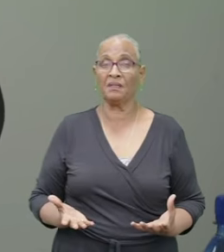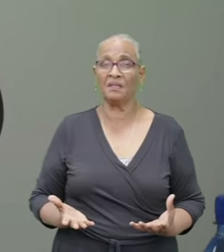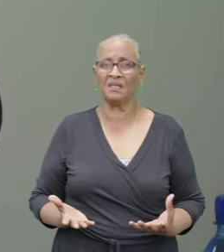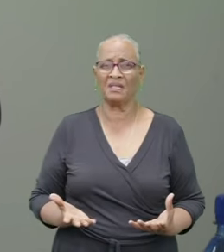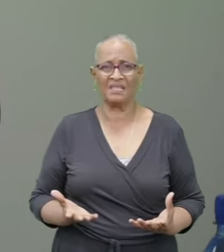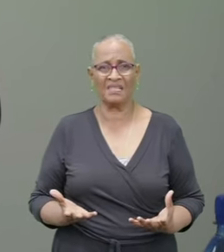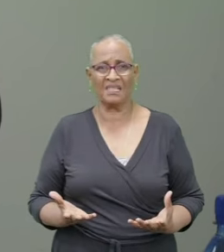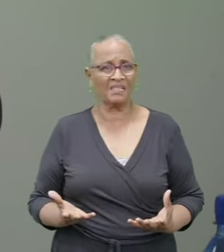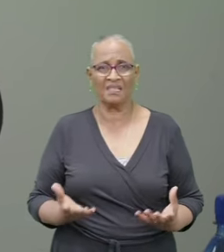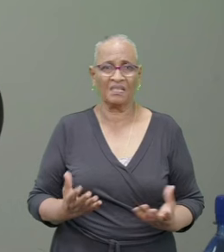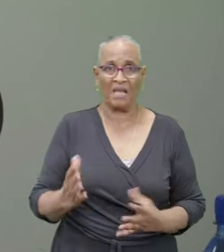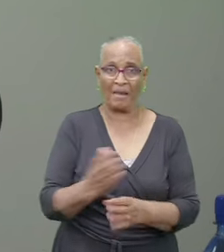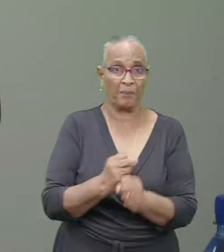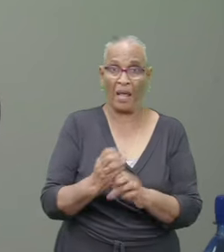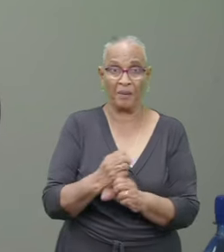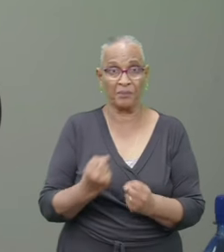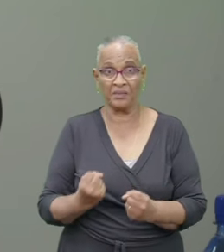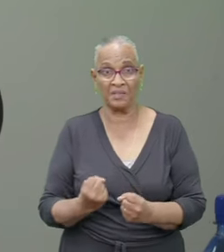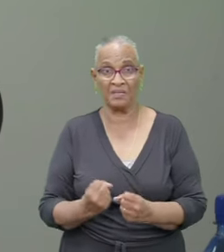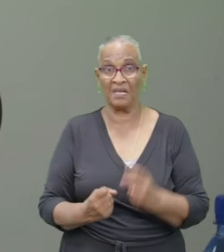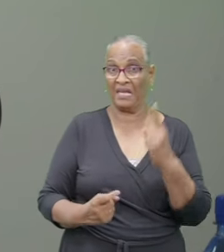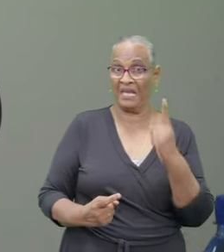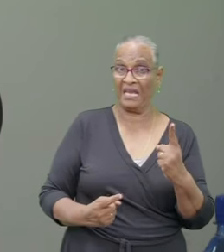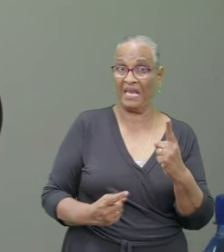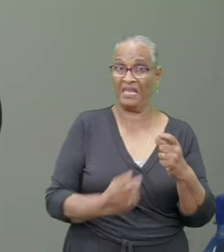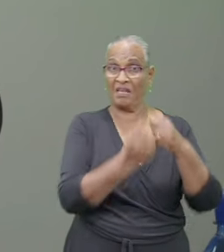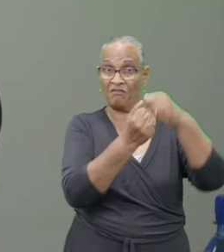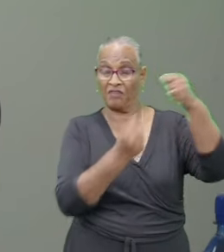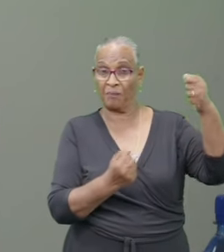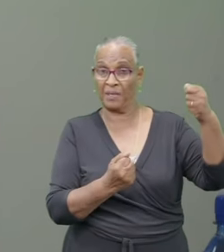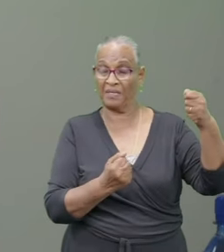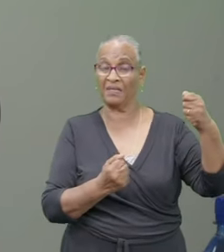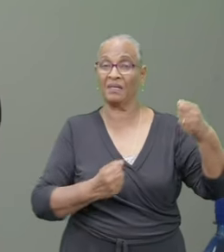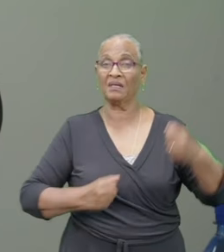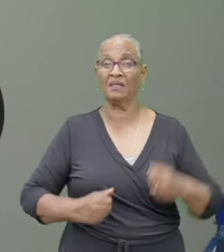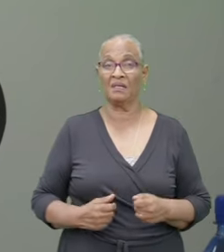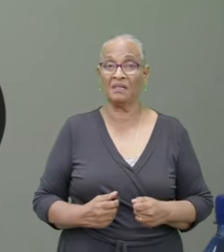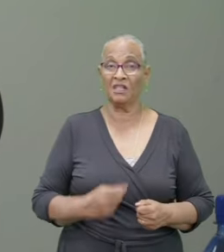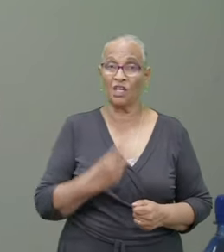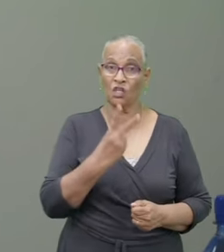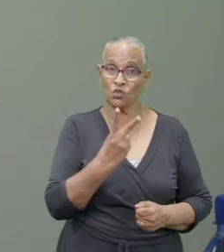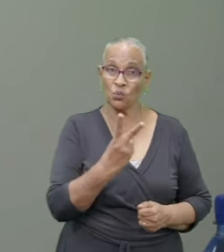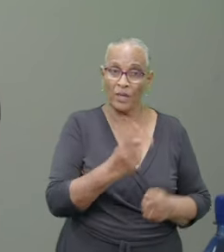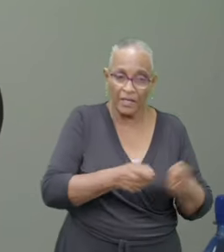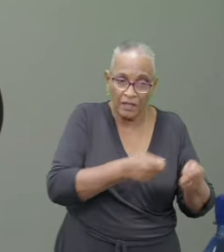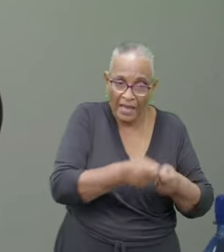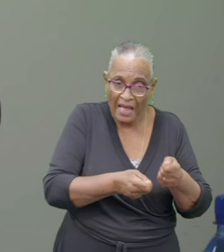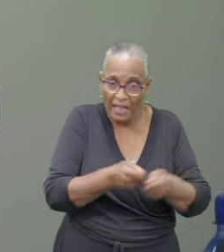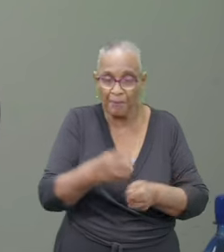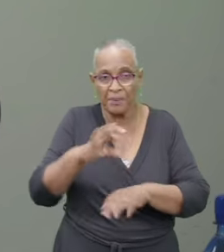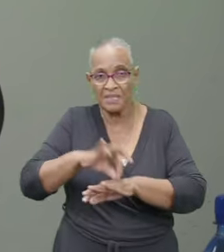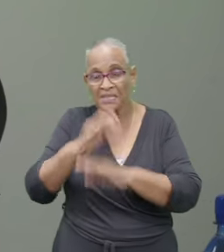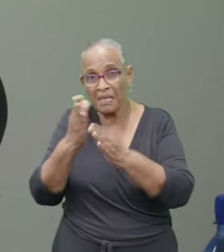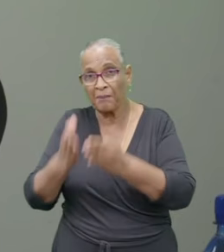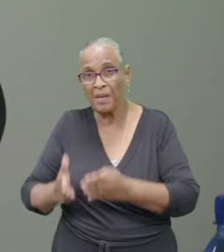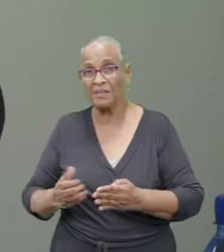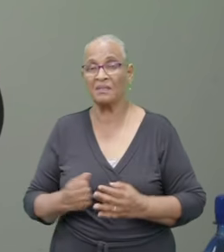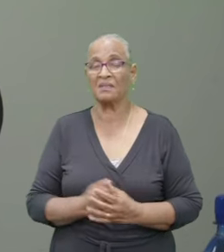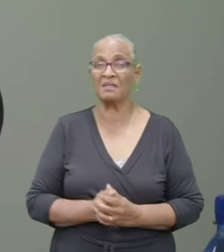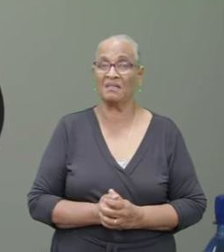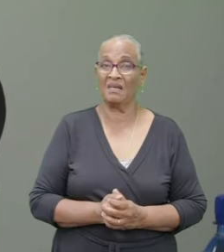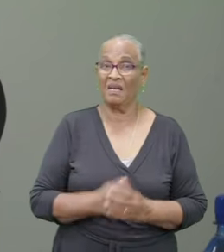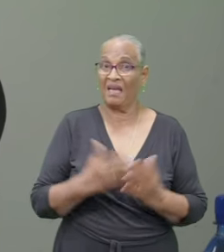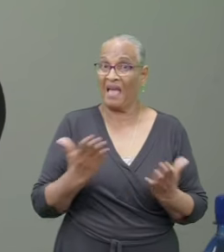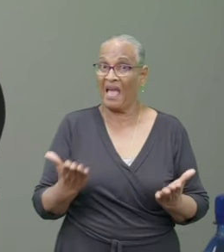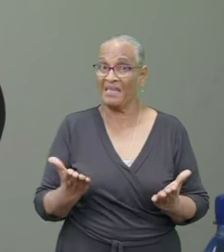werken we 1 op 2. Dat betekent je hebt 1 gespecialiseerde verpleegkundige nodig om dus 2 patiënten te kunnen bedienen. En als je een 24/7 dienst